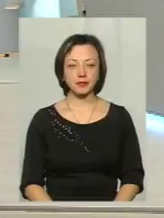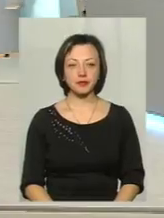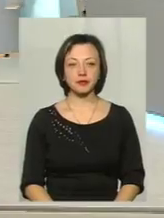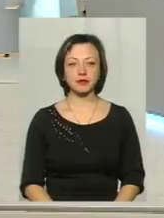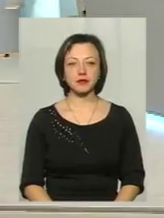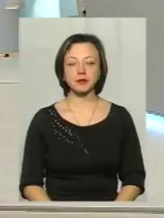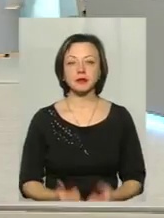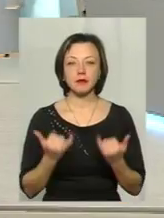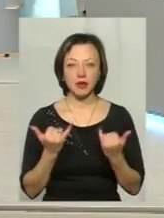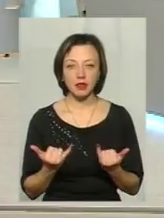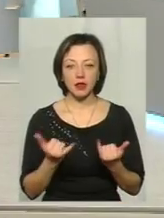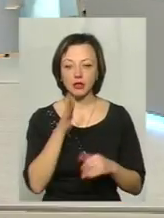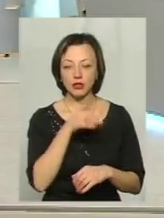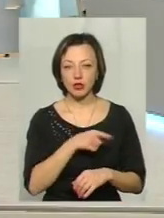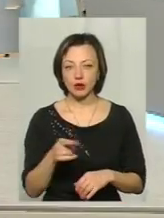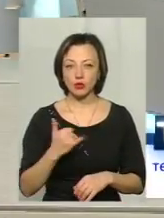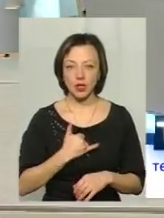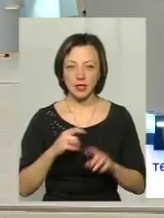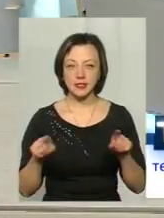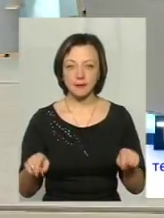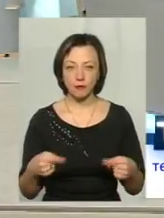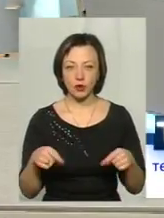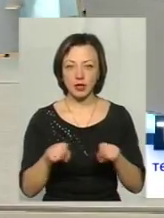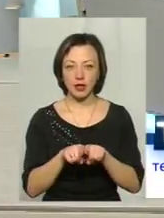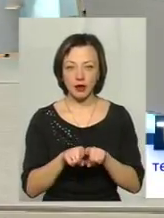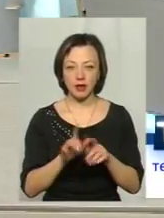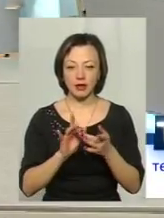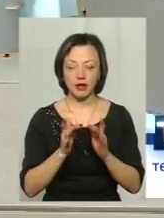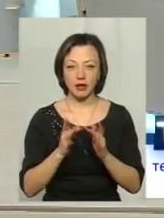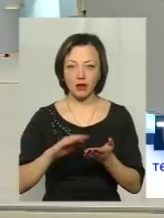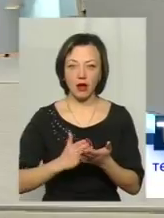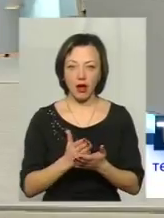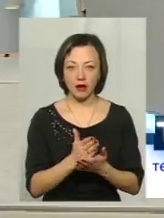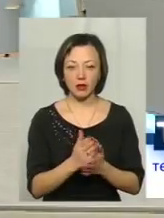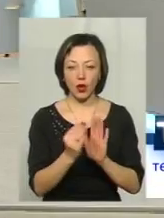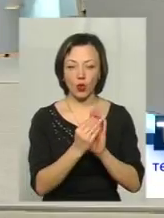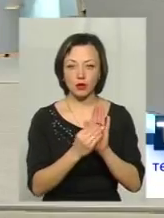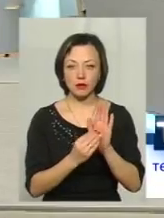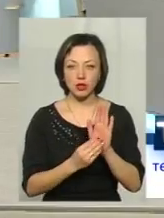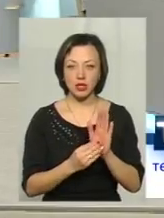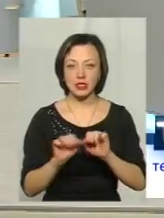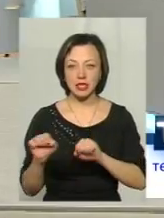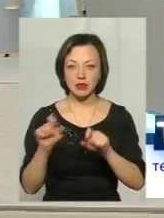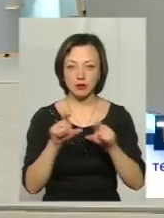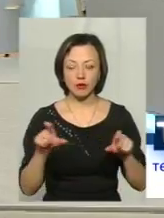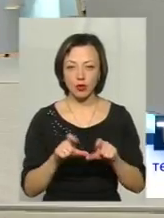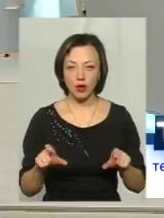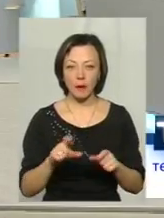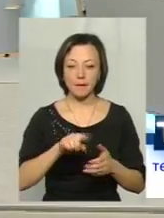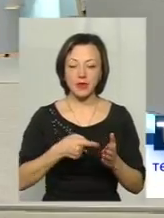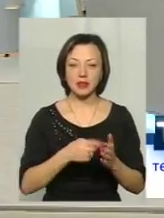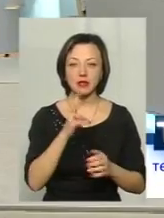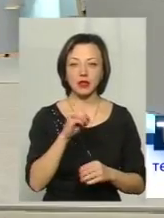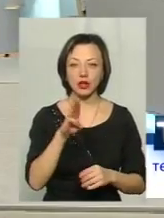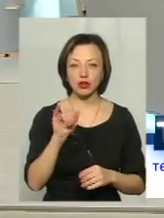час, у нас створені такі інтерактивні карти розміщення захисних споруд. Як їх знайти? Для міста Нітішин, для